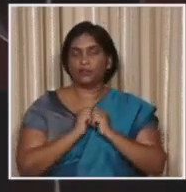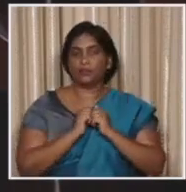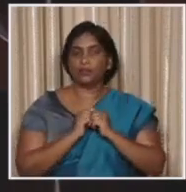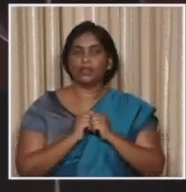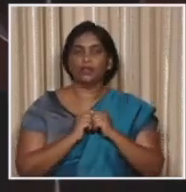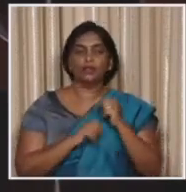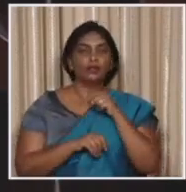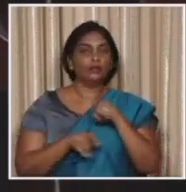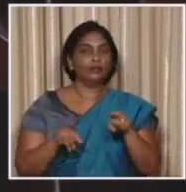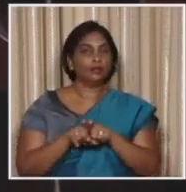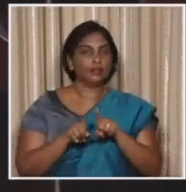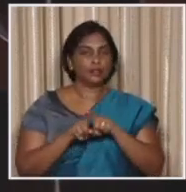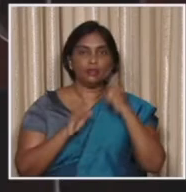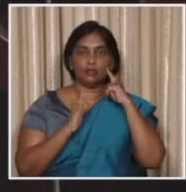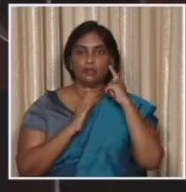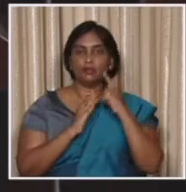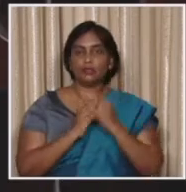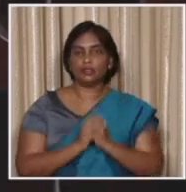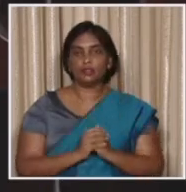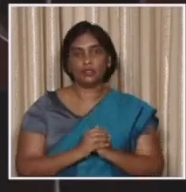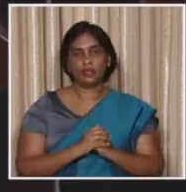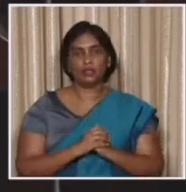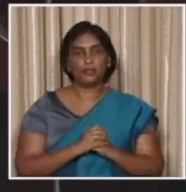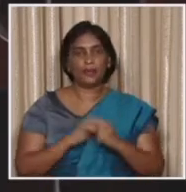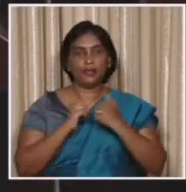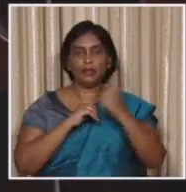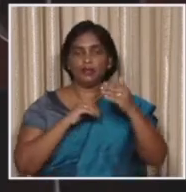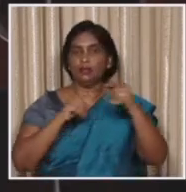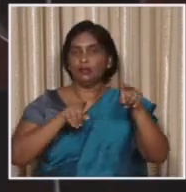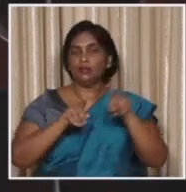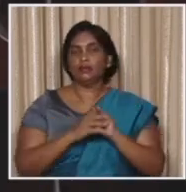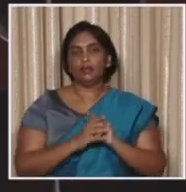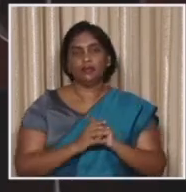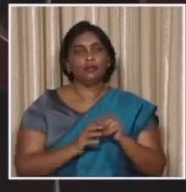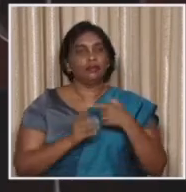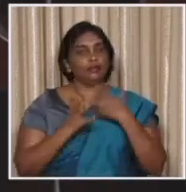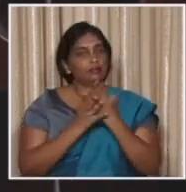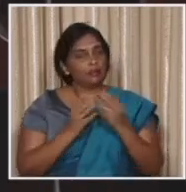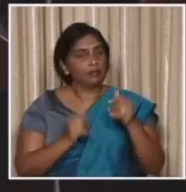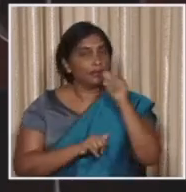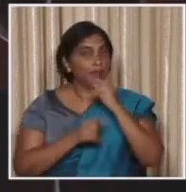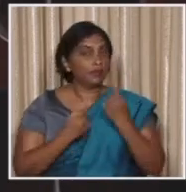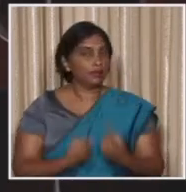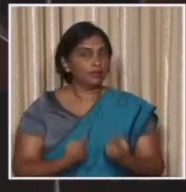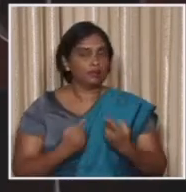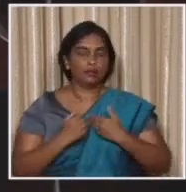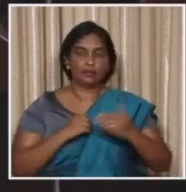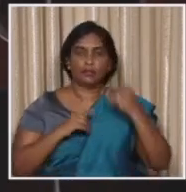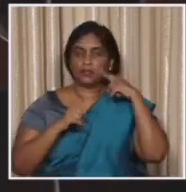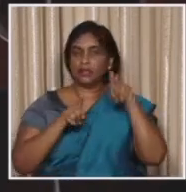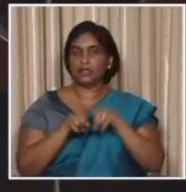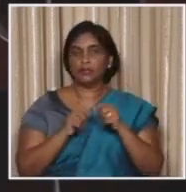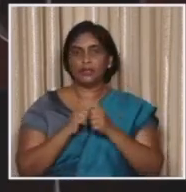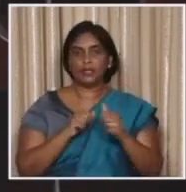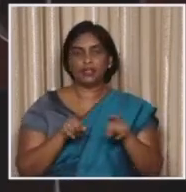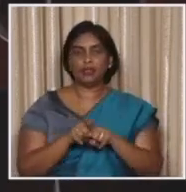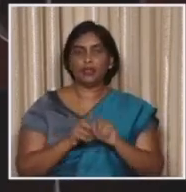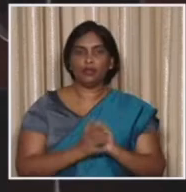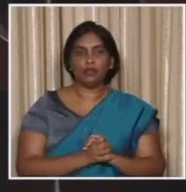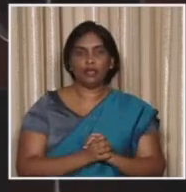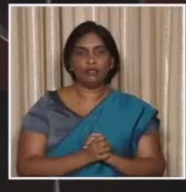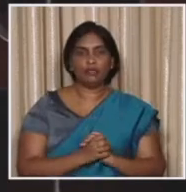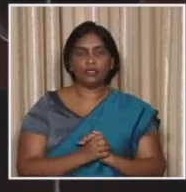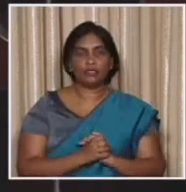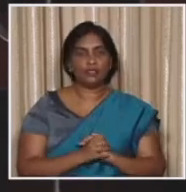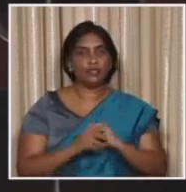කරගත්තොත් වෙන වංචා දූෂණ අවම කරගන්නත් පුළුවන්, මේ අකාර්යක්ෂමතාව නැති කරගන්නත් පුළුවන්, ඖෂධ හිඟවීම බොහෝ දුරකට අඩු කරගන්නත් පුළුවන්. මේ වගේම